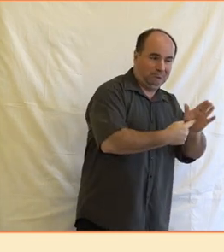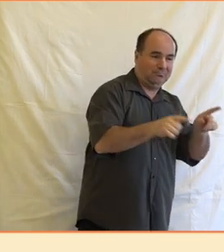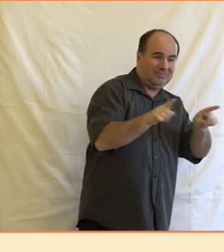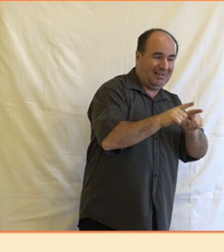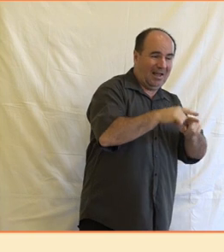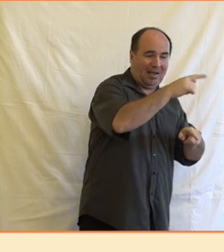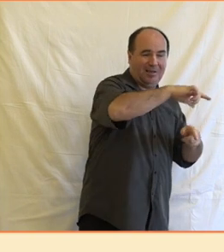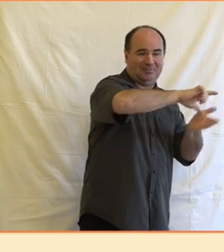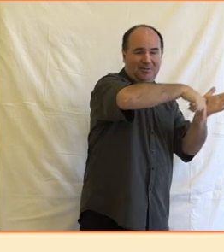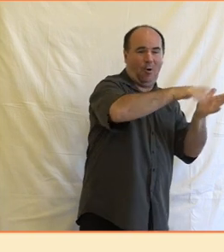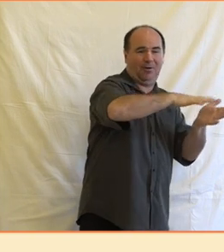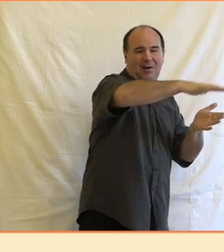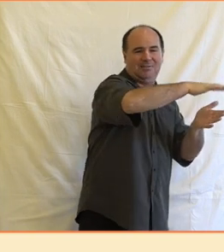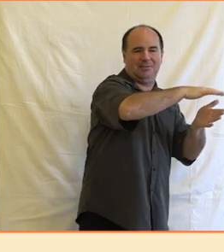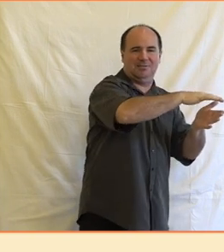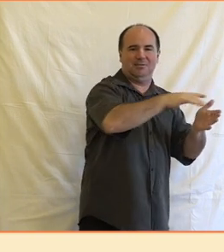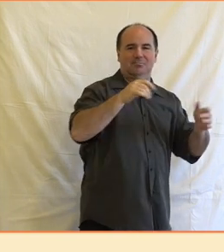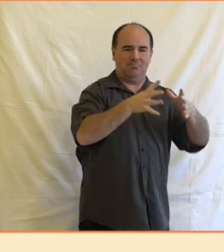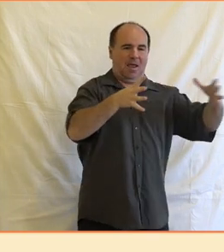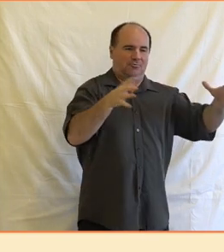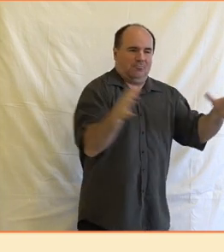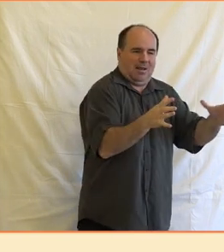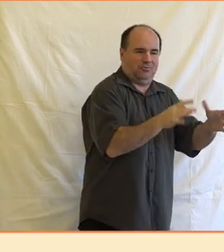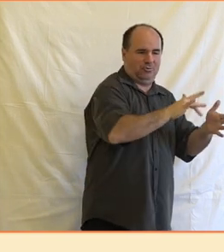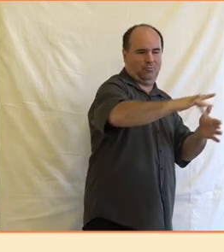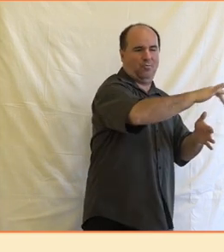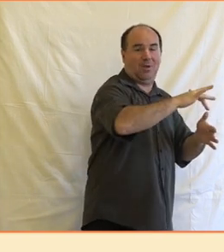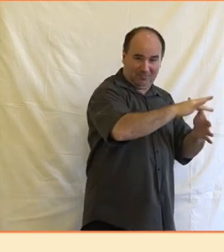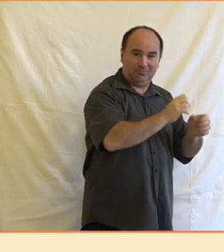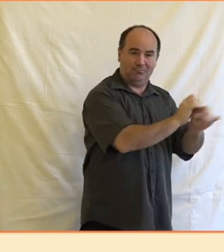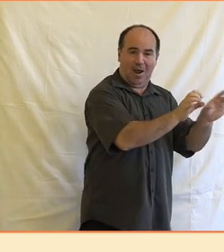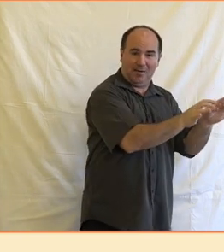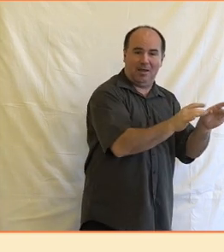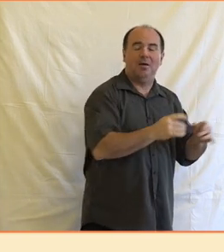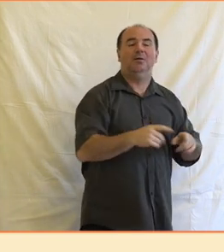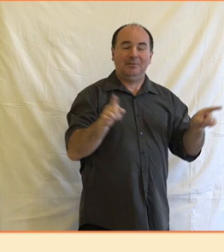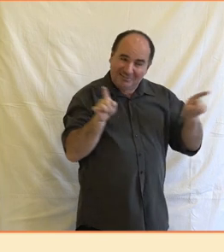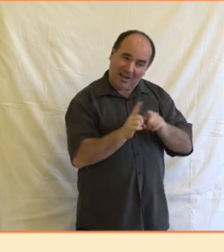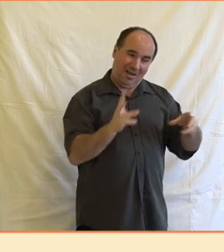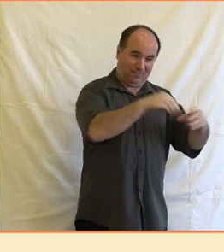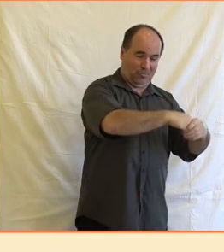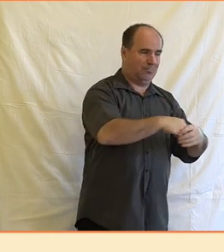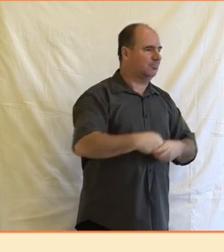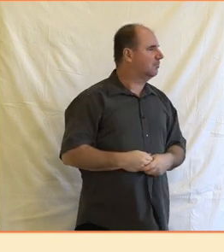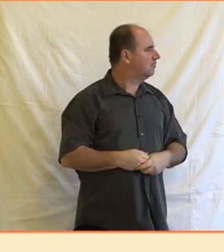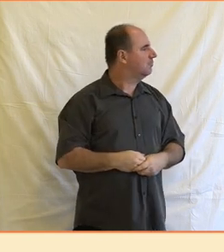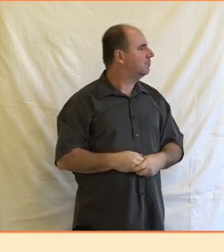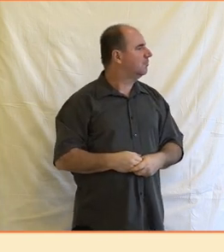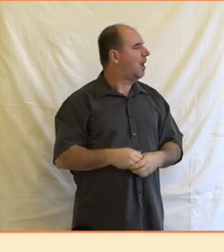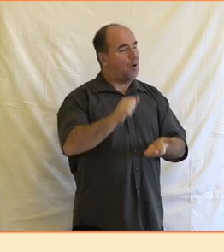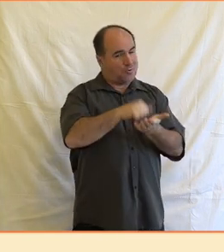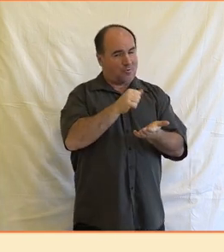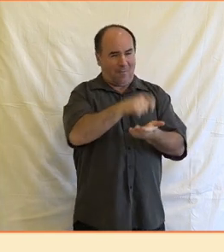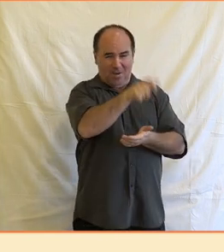dostali k nějaké pětině respondentů. Samotných novinářů je